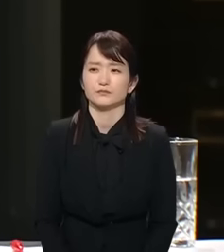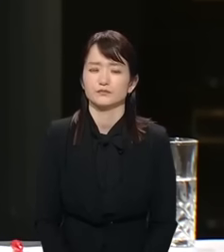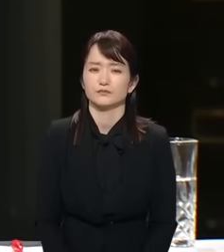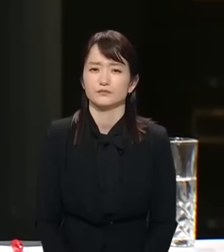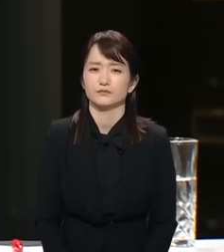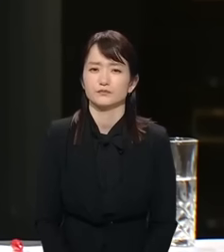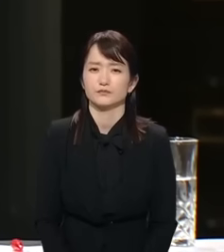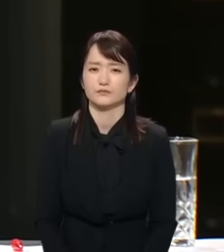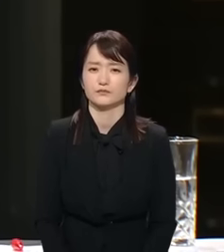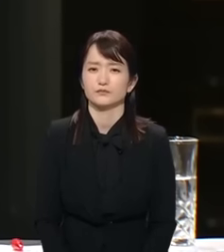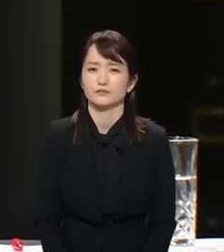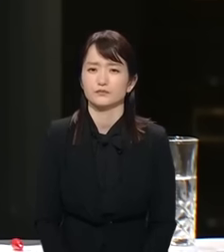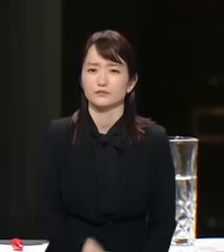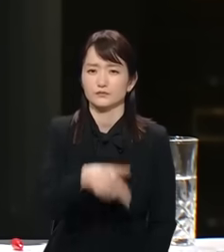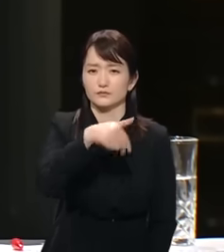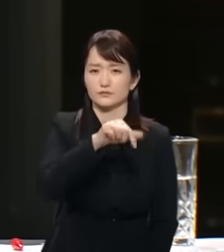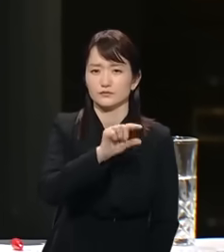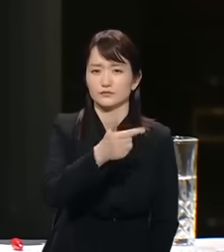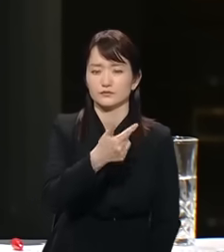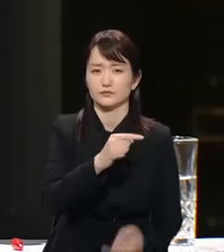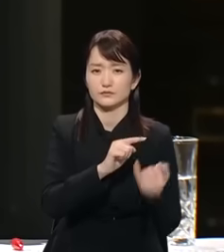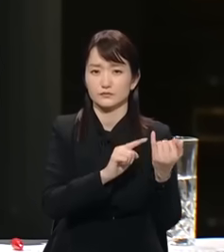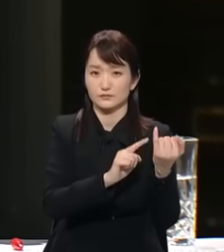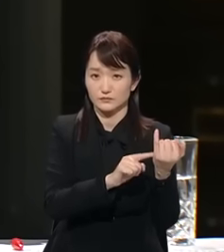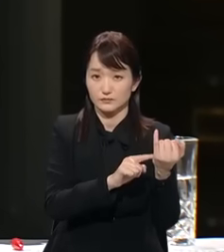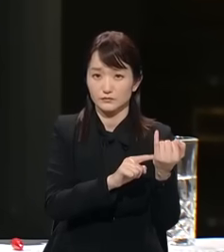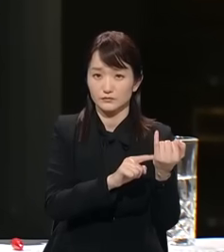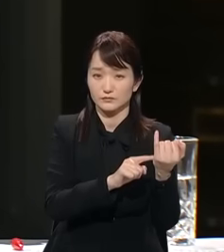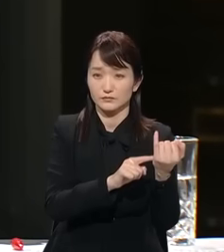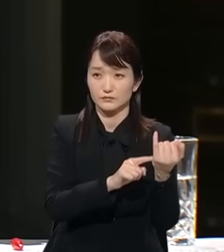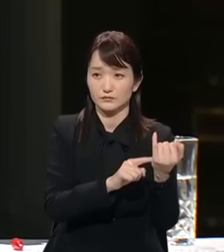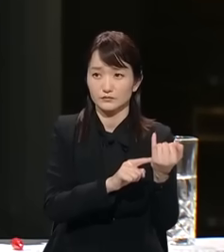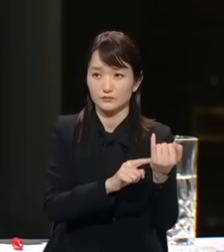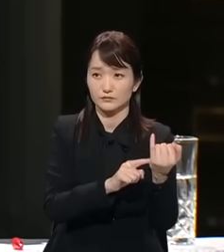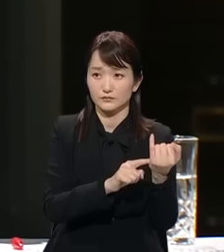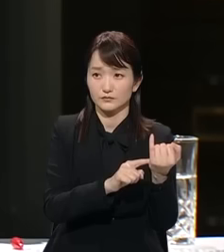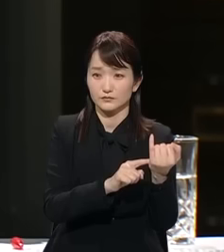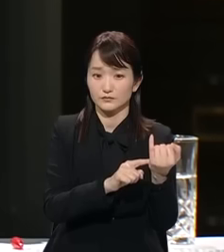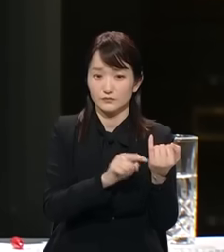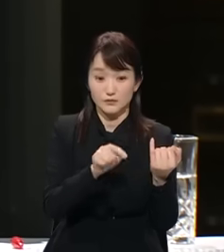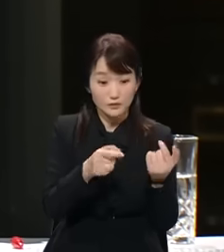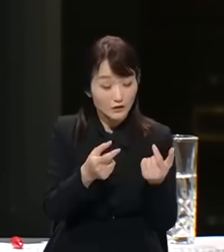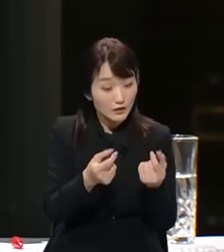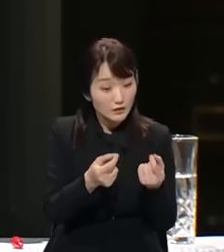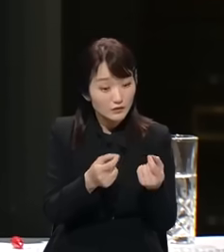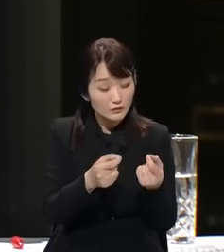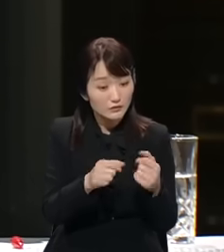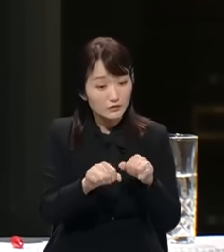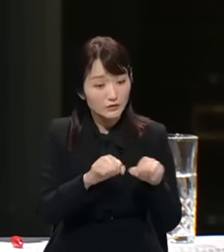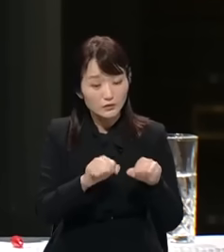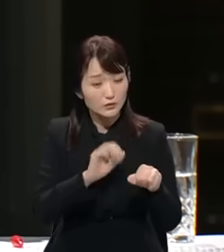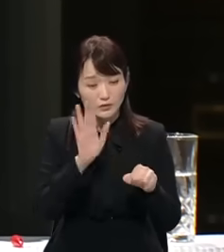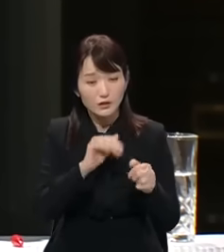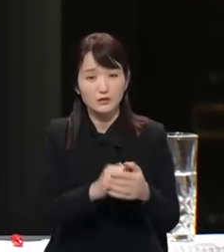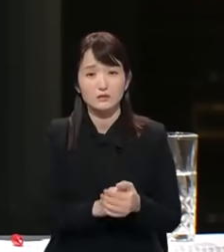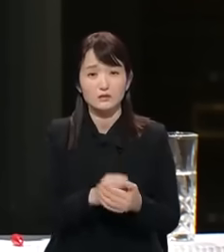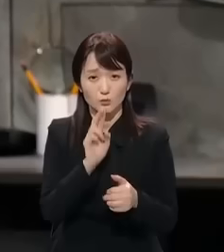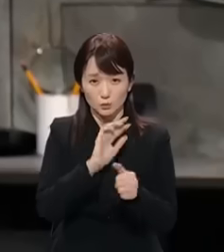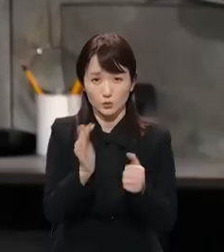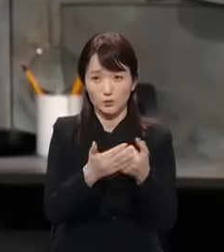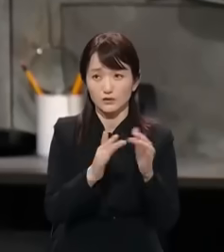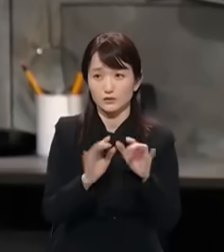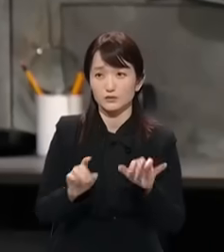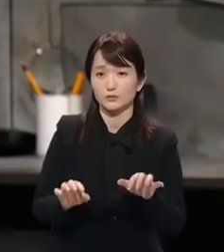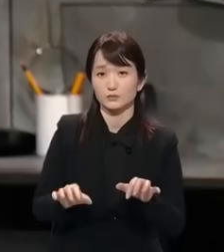변호사님이 전종서 씨에 대해서 어 정서는 그런 사람 아니다 어 옹호하는 글들도 올라와